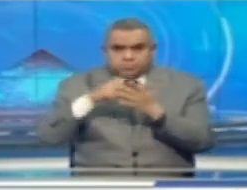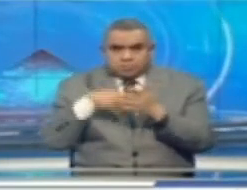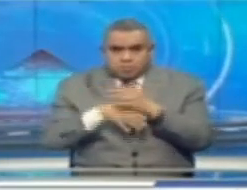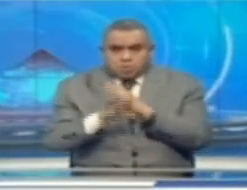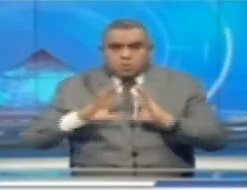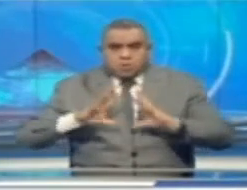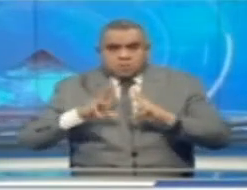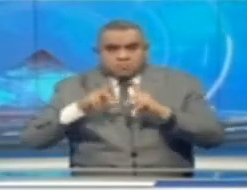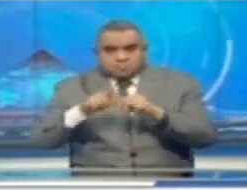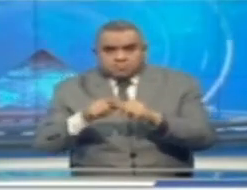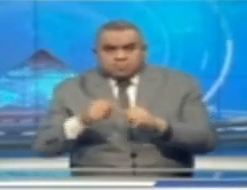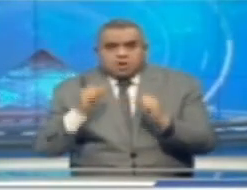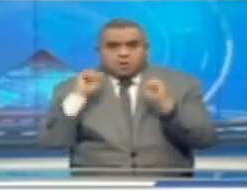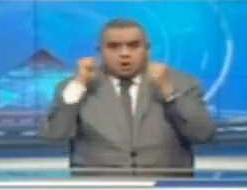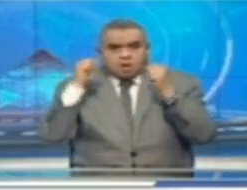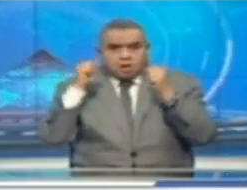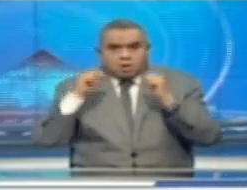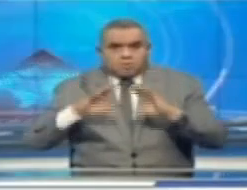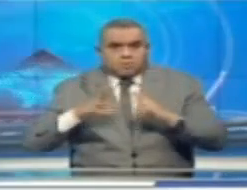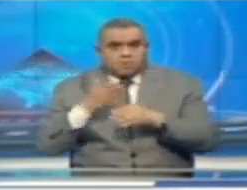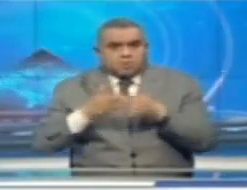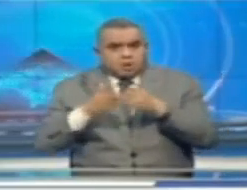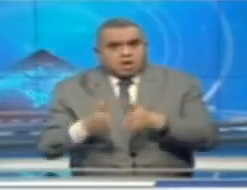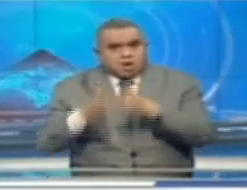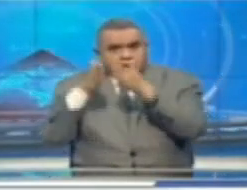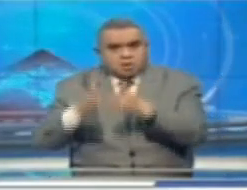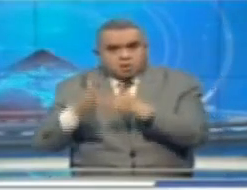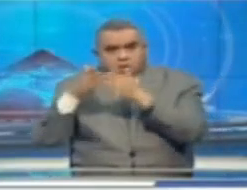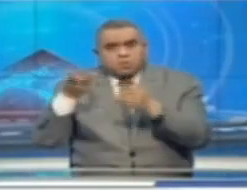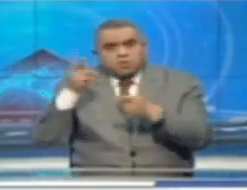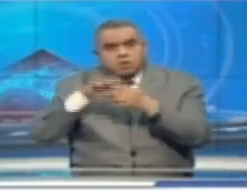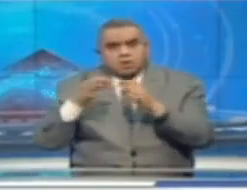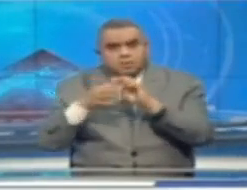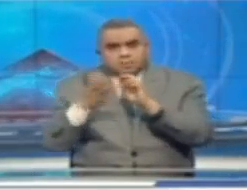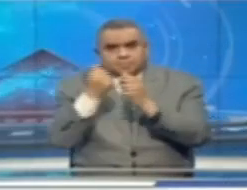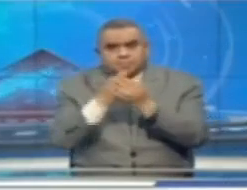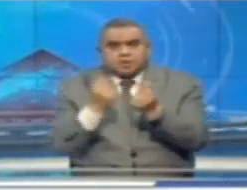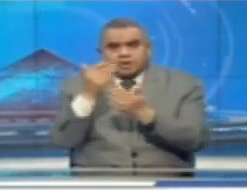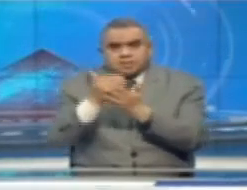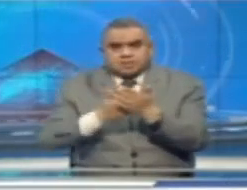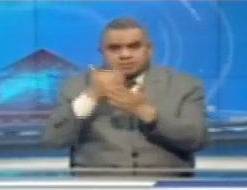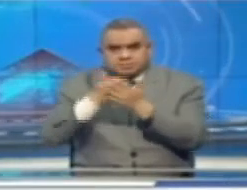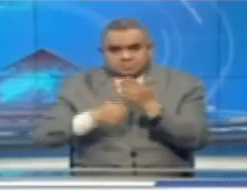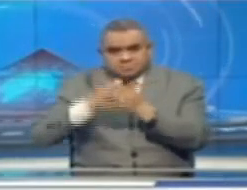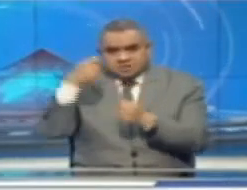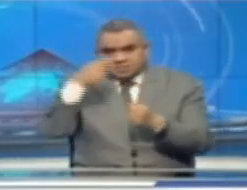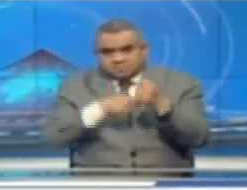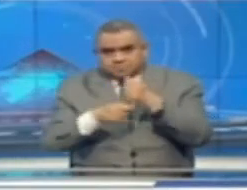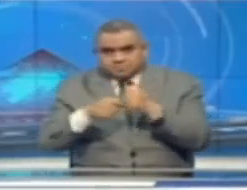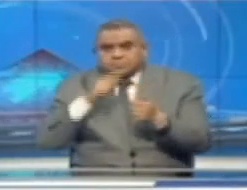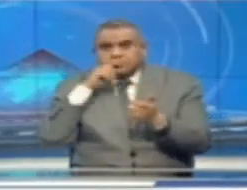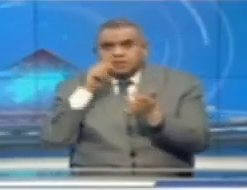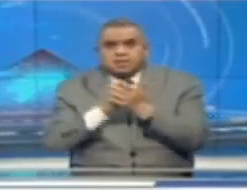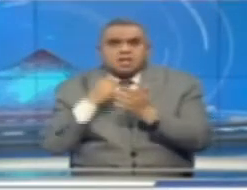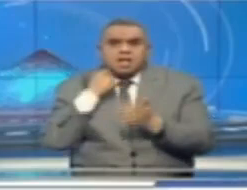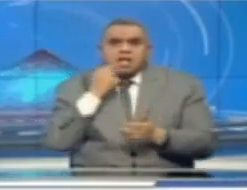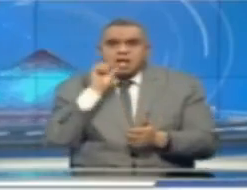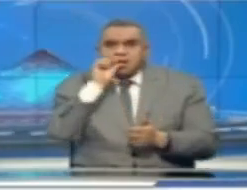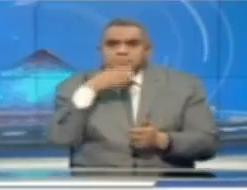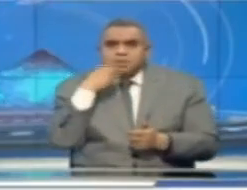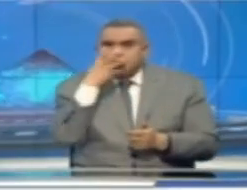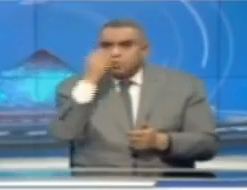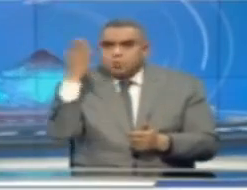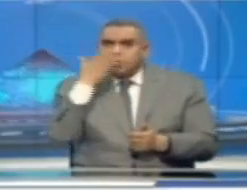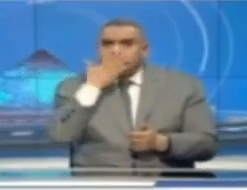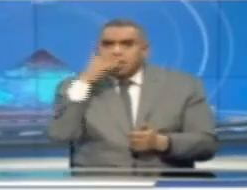البنى التحتية والكهرباء والتطوير العقاري، إضافة إلى إقامة المجتمعات الاستثمارية. كما أكد عبد الوهاب حرص